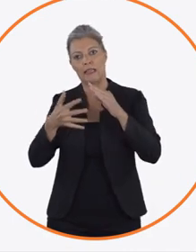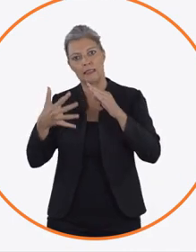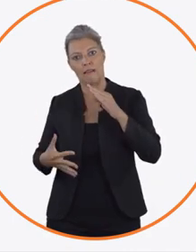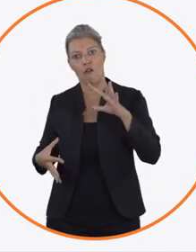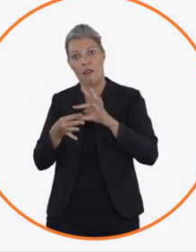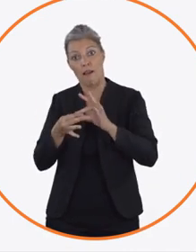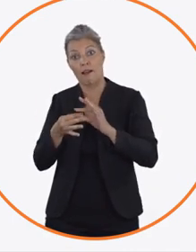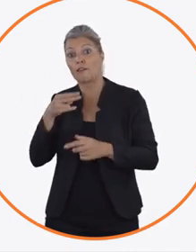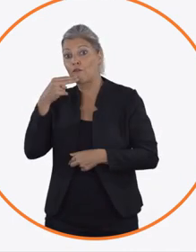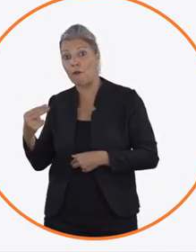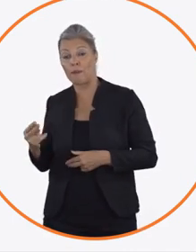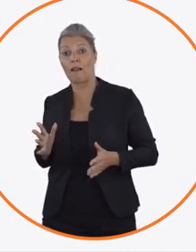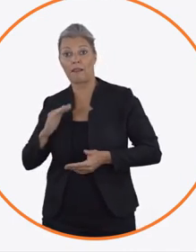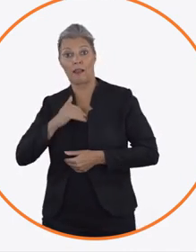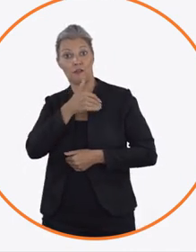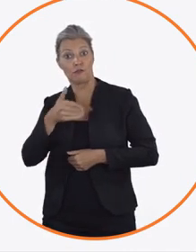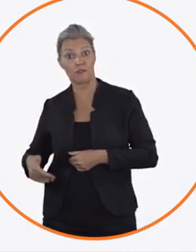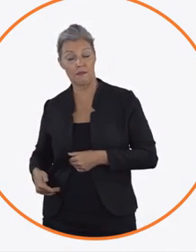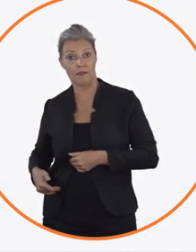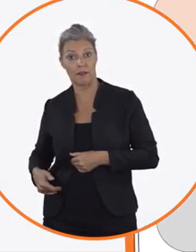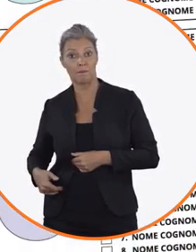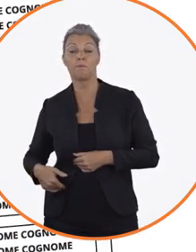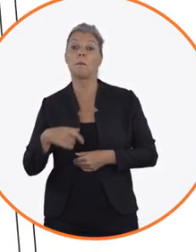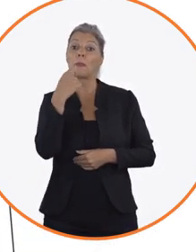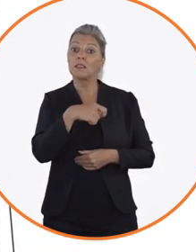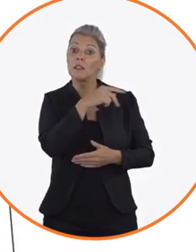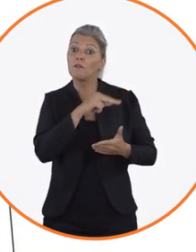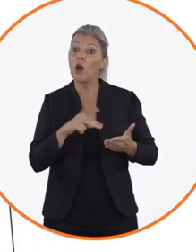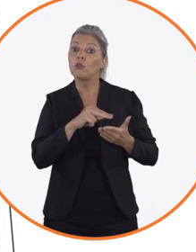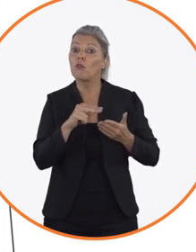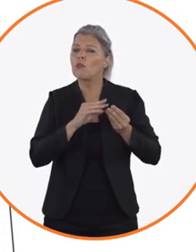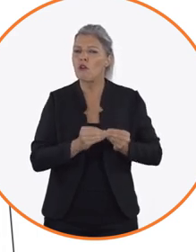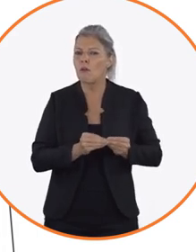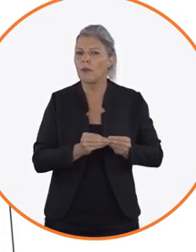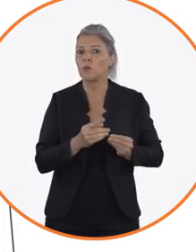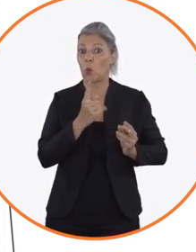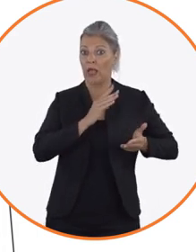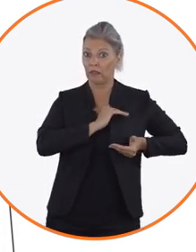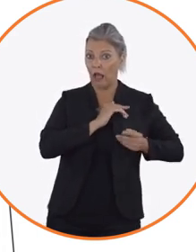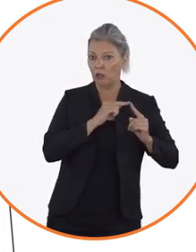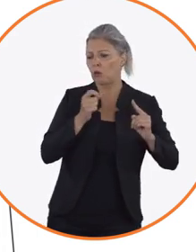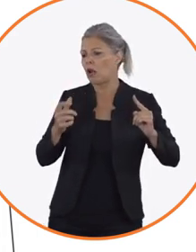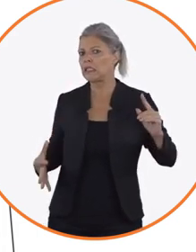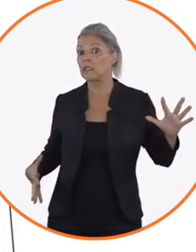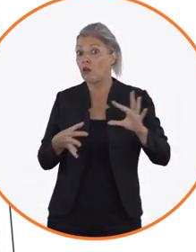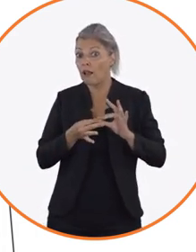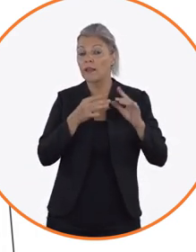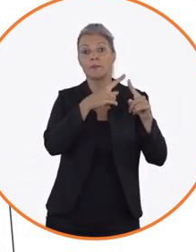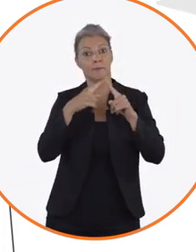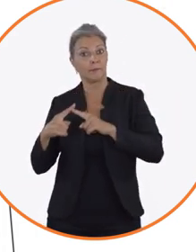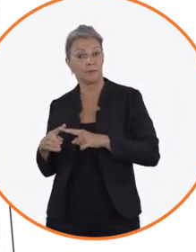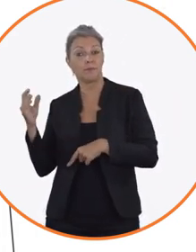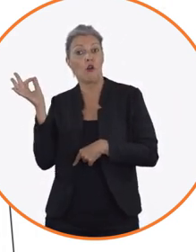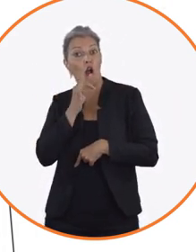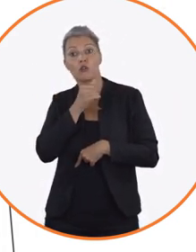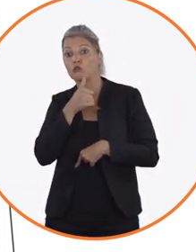liste collegate e i nomi dei candidati consiglieri. Per eleggere il presidente si può votare un candidato presidente ed una lista ad esso collegata.